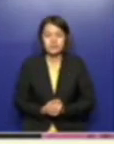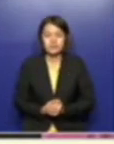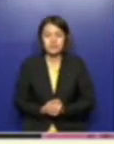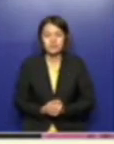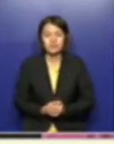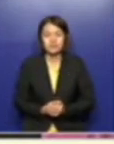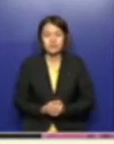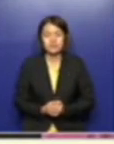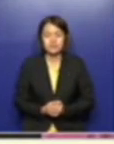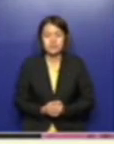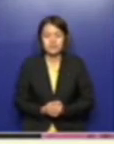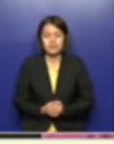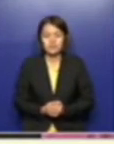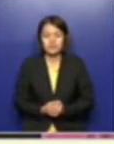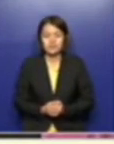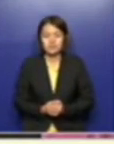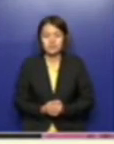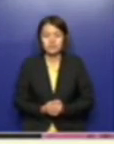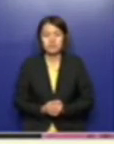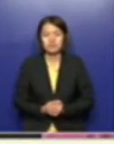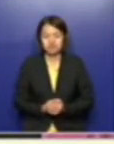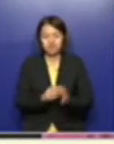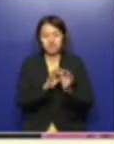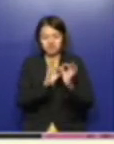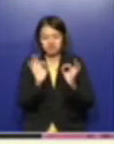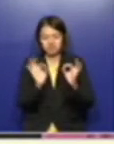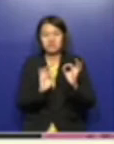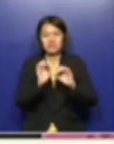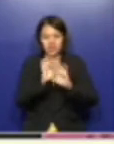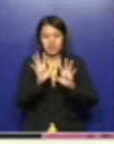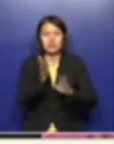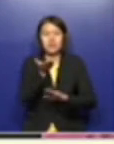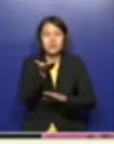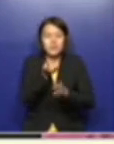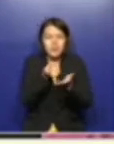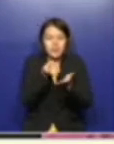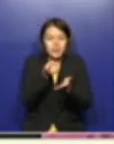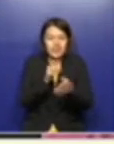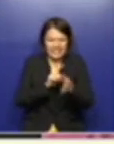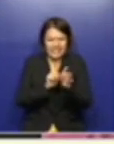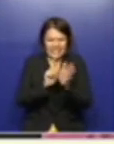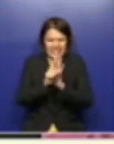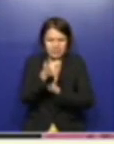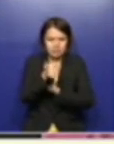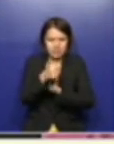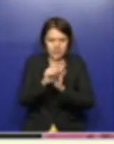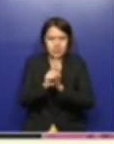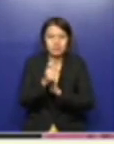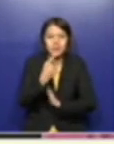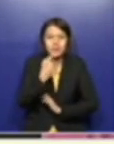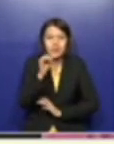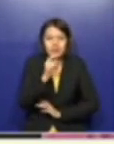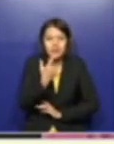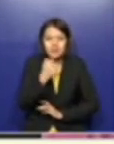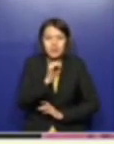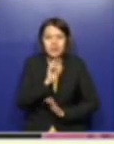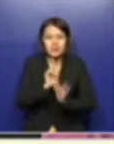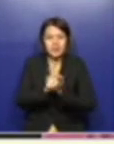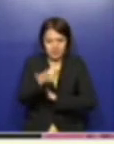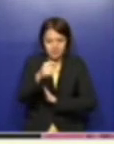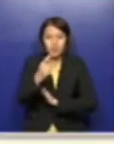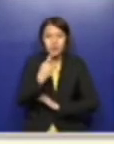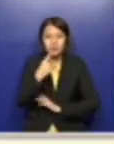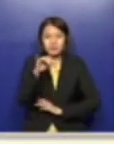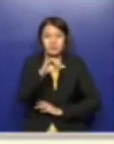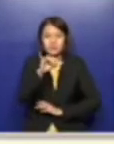พากษาได้กล่าวไว้ชัดเจน ท่านนิยมท่านนิยม10นาทีแล้วครับยังไม่ได้ถามเลย10นาทีแล้วครับ ครับ